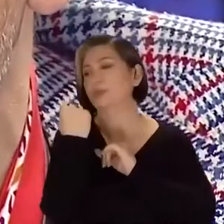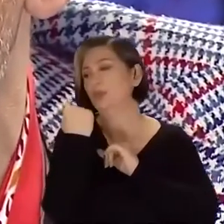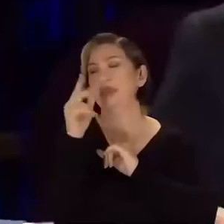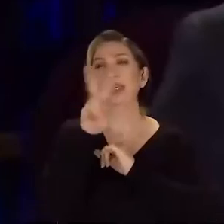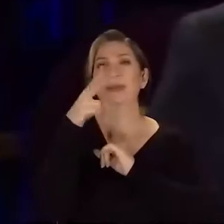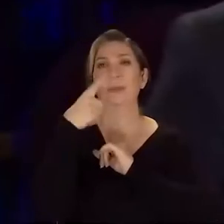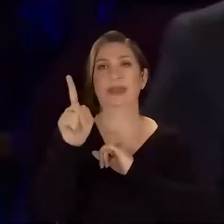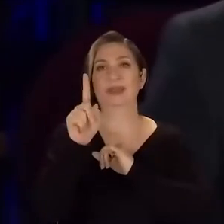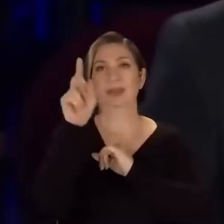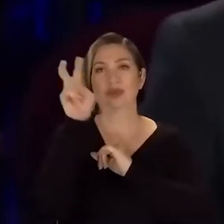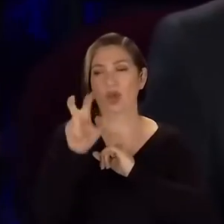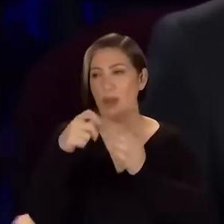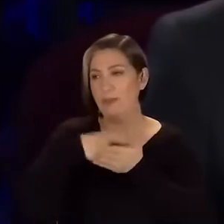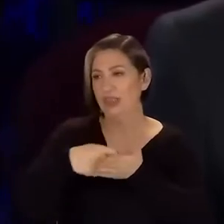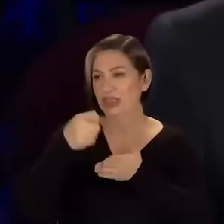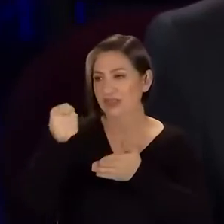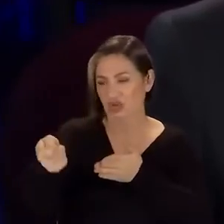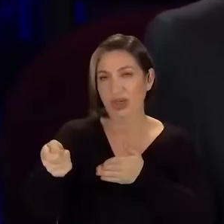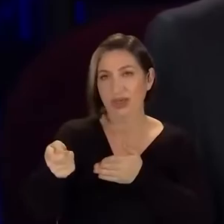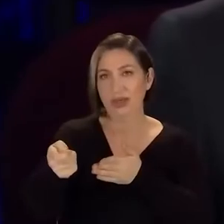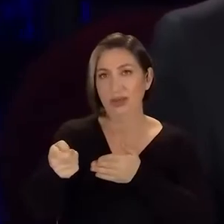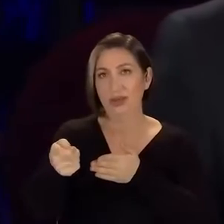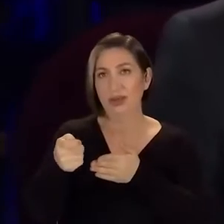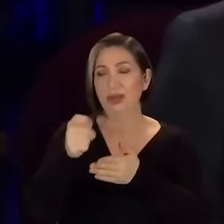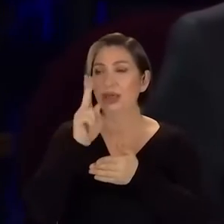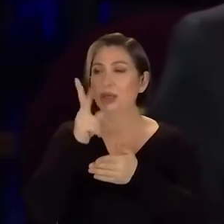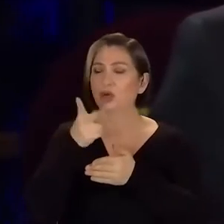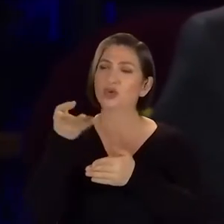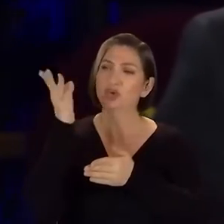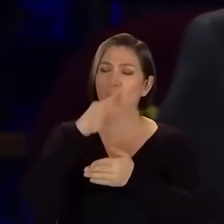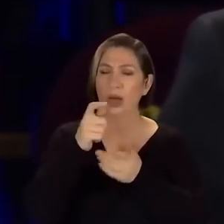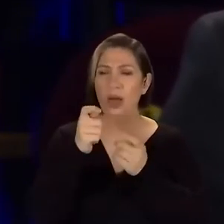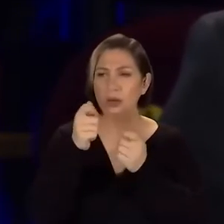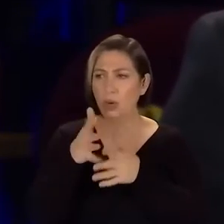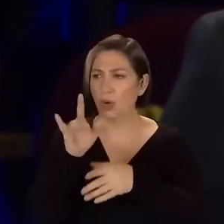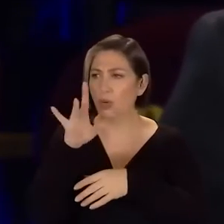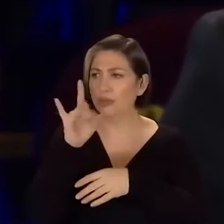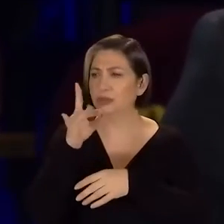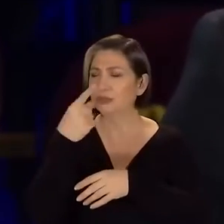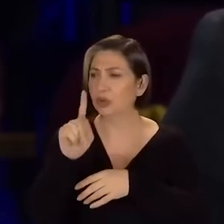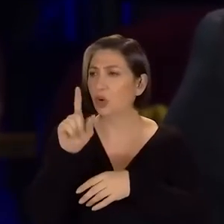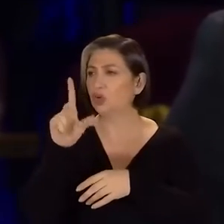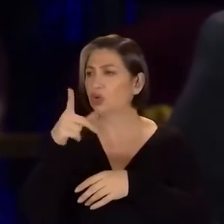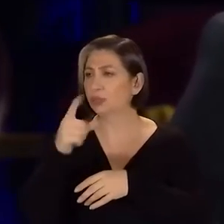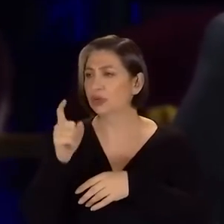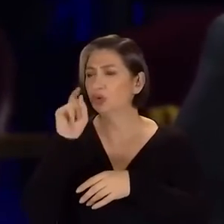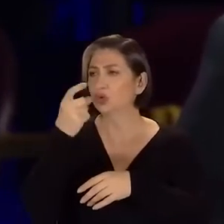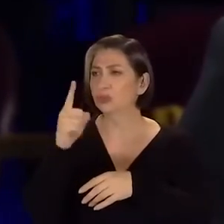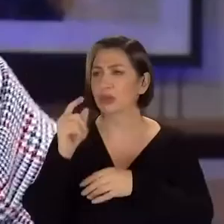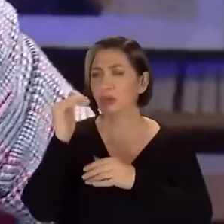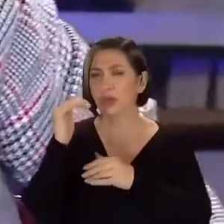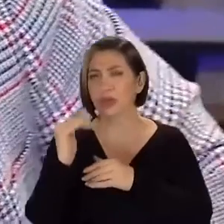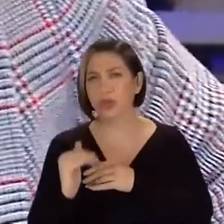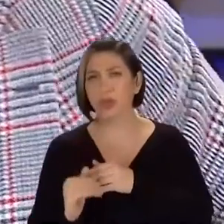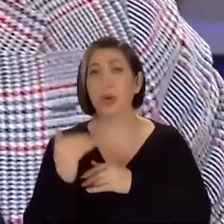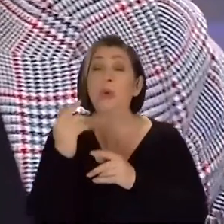bin lira diye, 20 bin dolar diye maaş verecekler. Hmm. İki gün sonra harcadığınızda 15 bin, 13 bin, 9 bine doğru geri çekilir. O